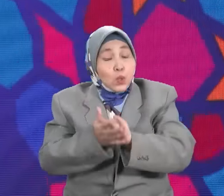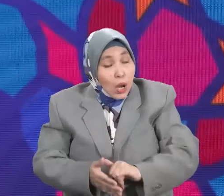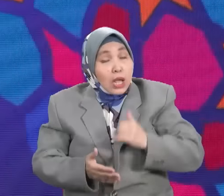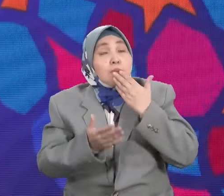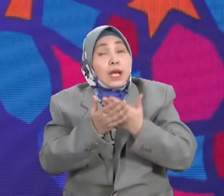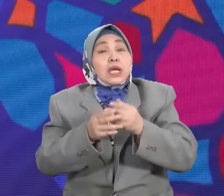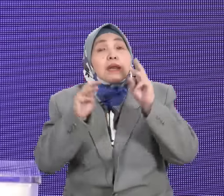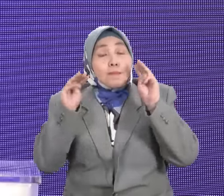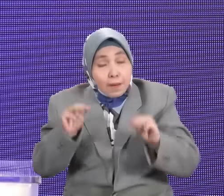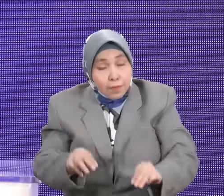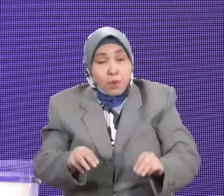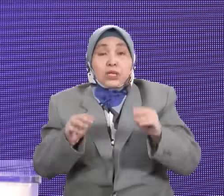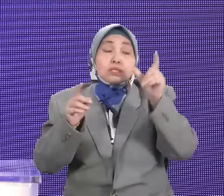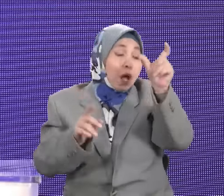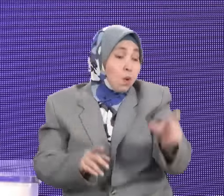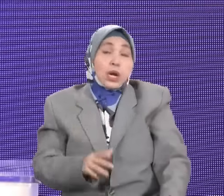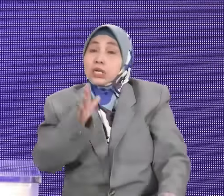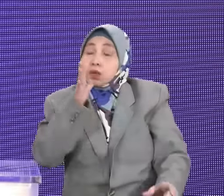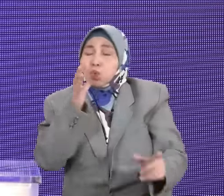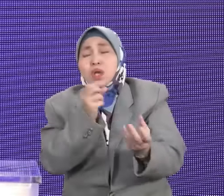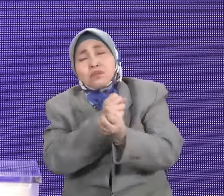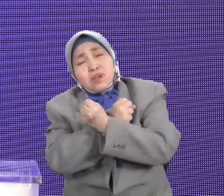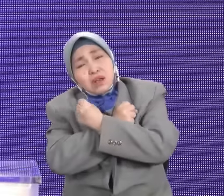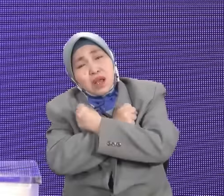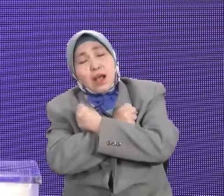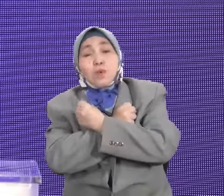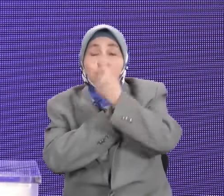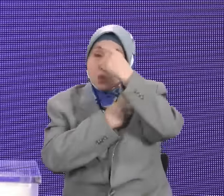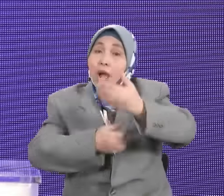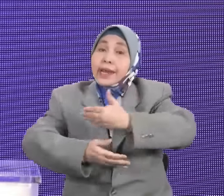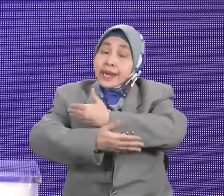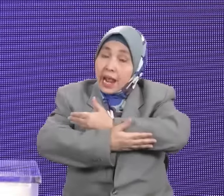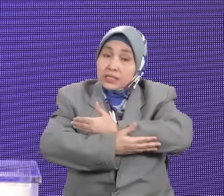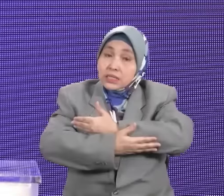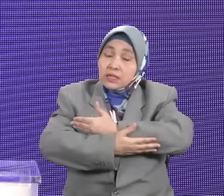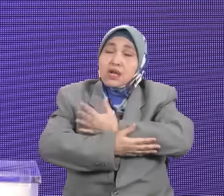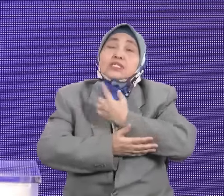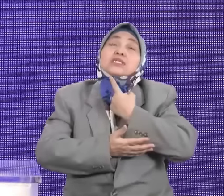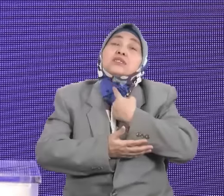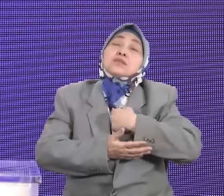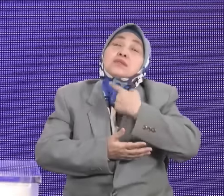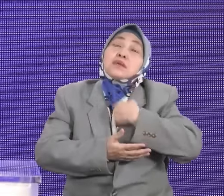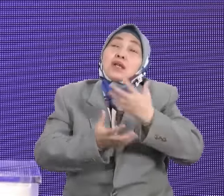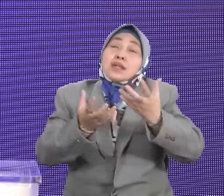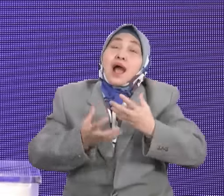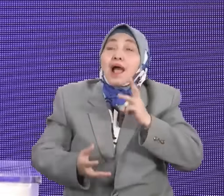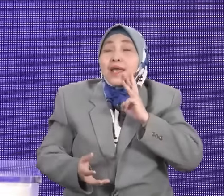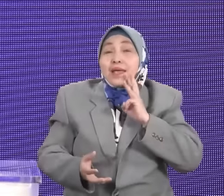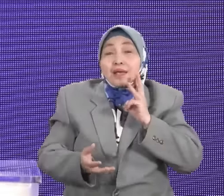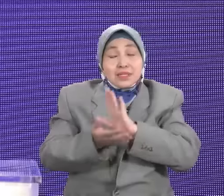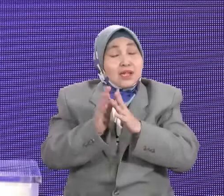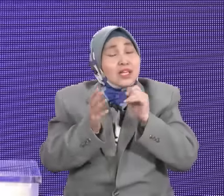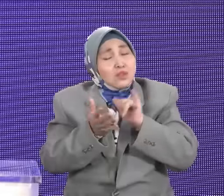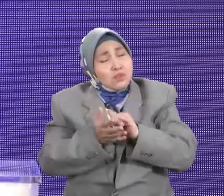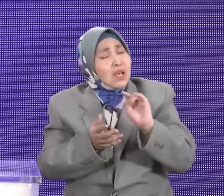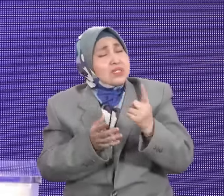dibuat oleh seorang ibu yang menyayangi bagi-bagi anaknya yang kehausan yang pelukan air itu saja yang mampu dan